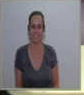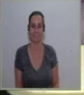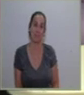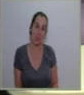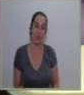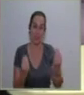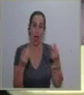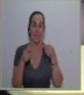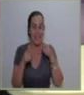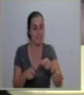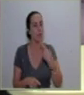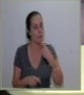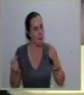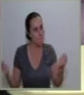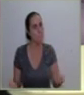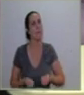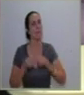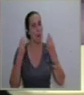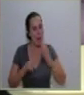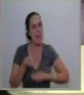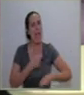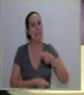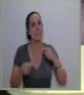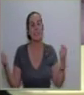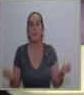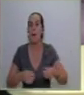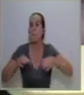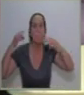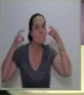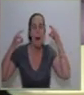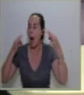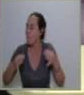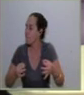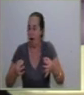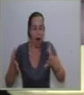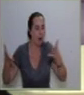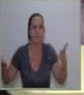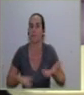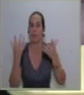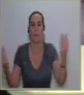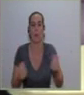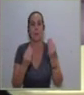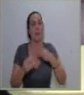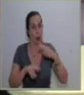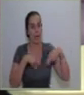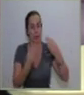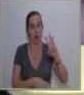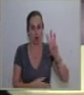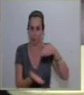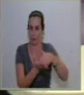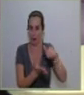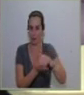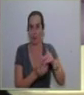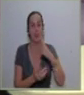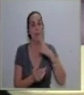טוב, זה לזה אני קורא פרסומת לעסק. זה פרסומת שמה שנקרא דוחפת לך את המוצר, אה? יפה מאוד, ואנחנו נחזור לשלומית